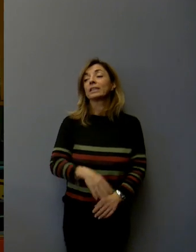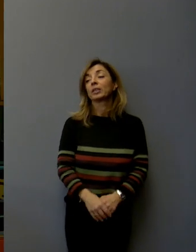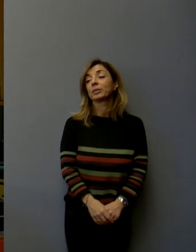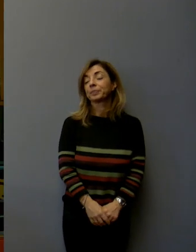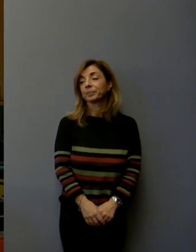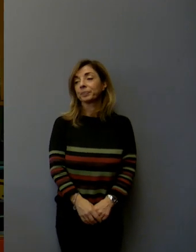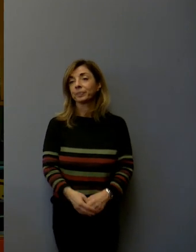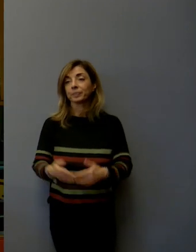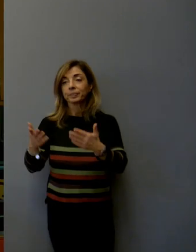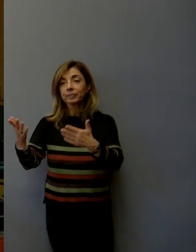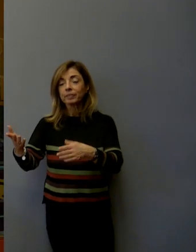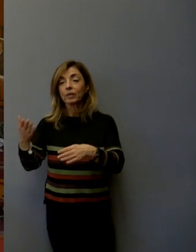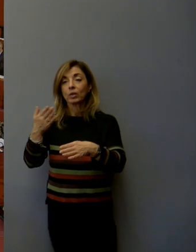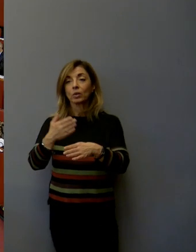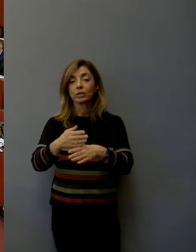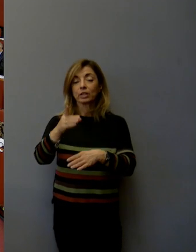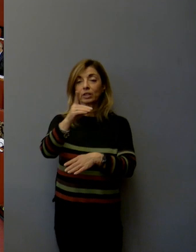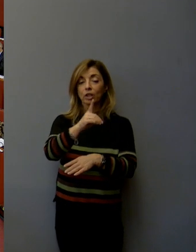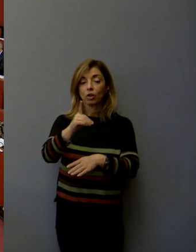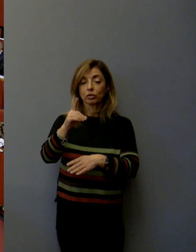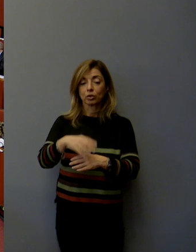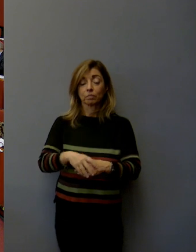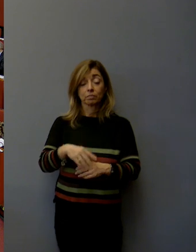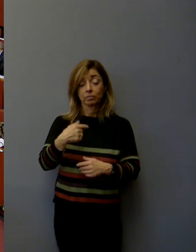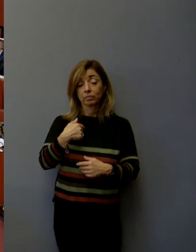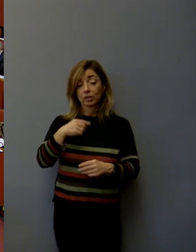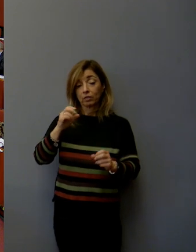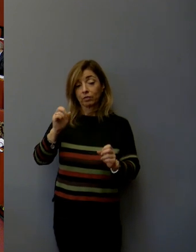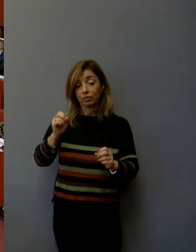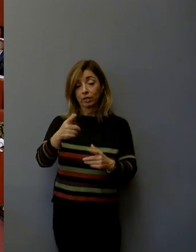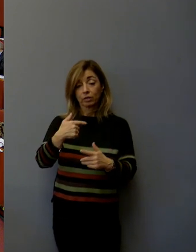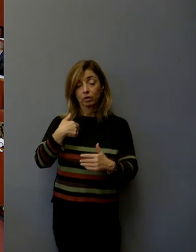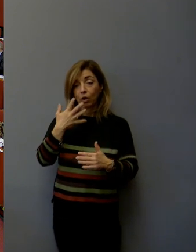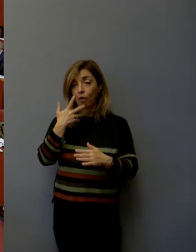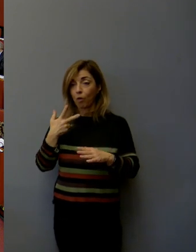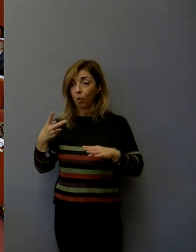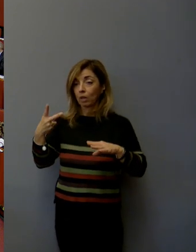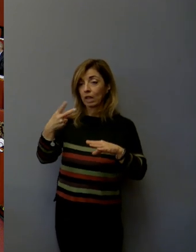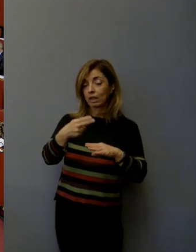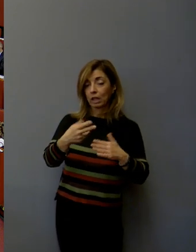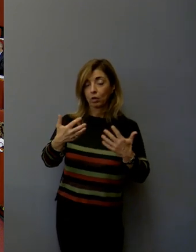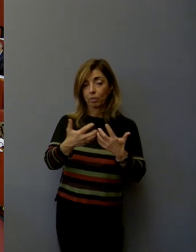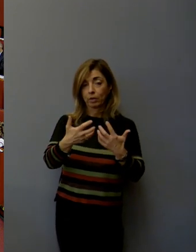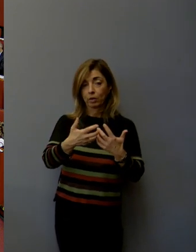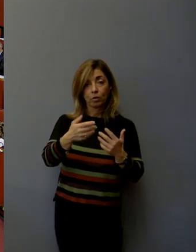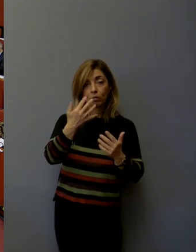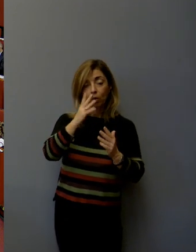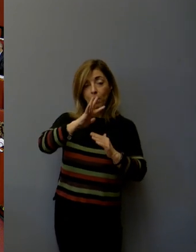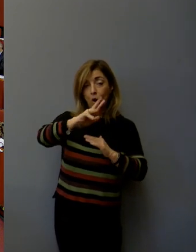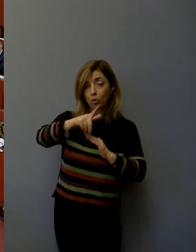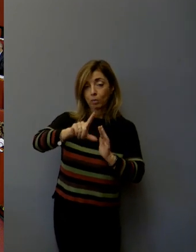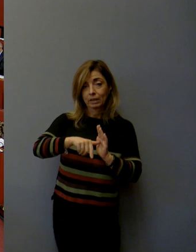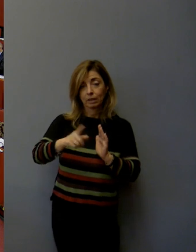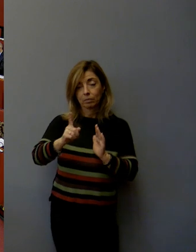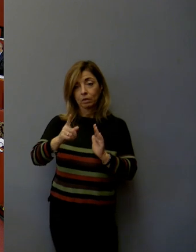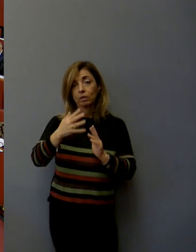prego consigliere dello strologo non ho voluto interrompere il collega quindi non è per portar via tempo devo